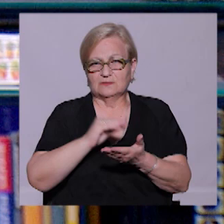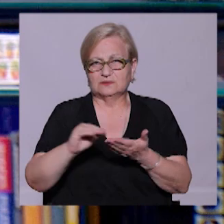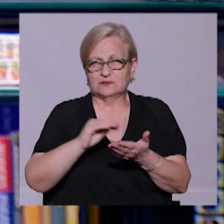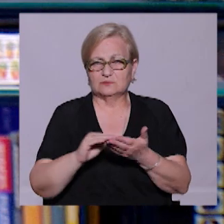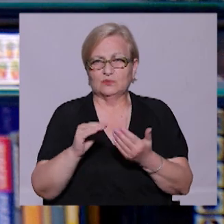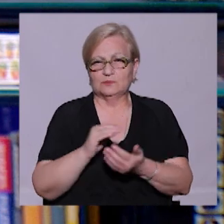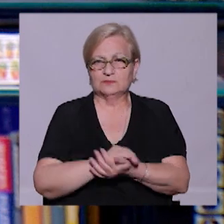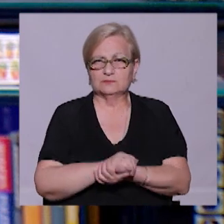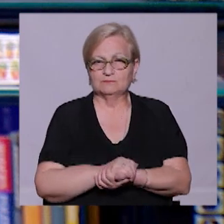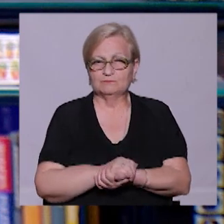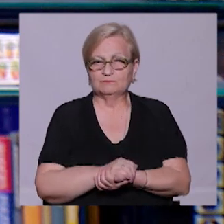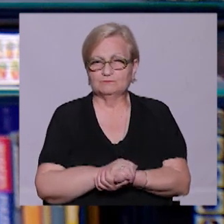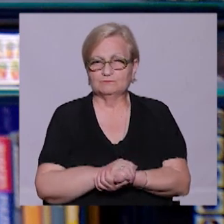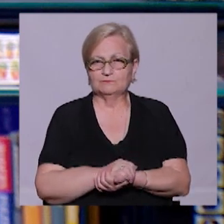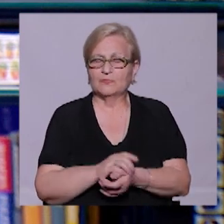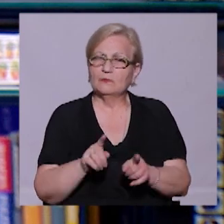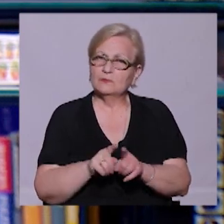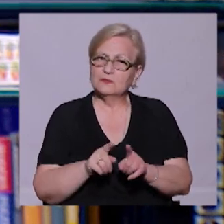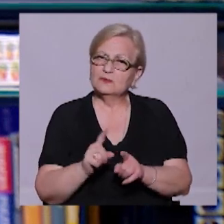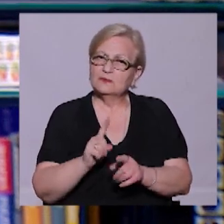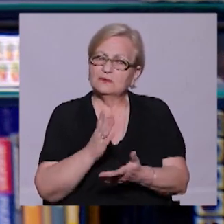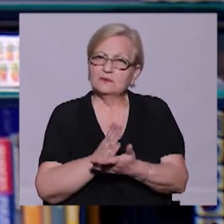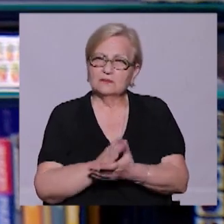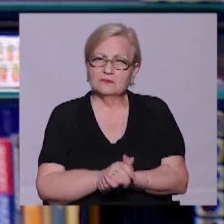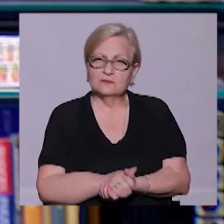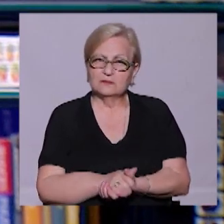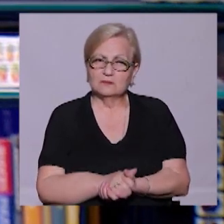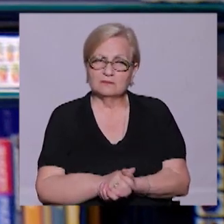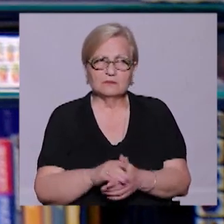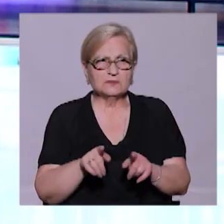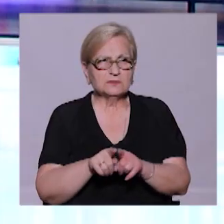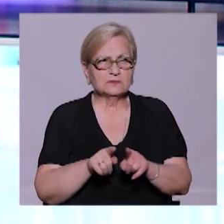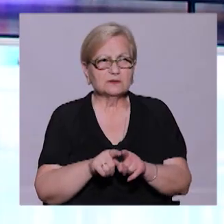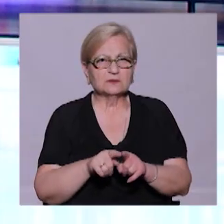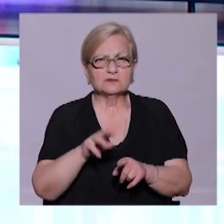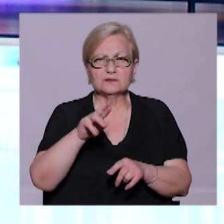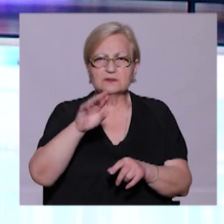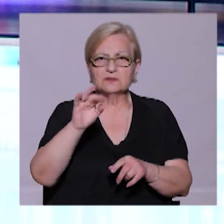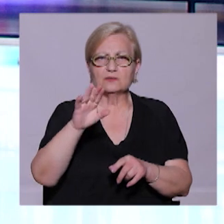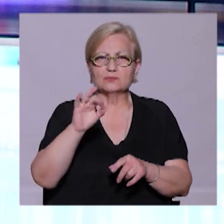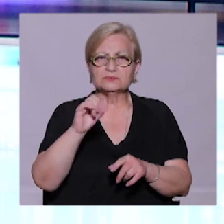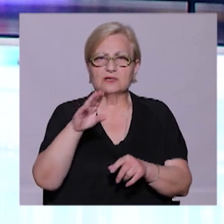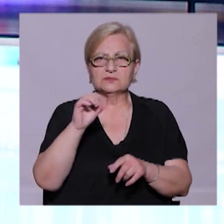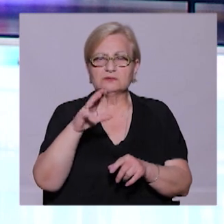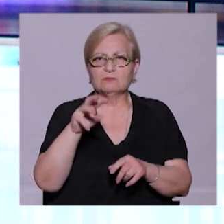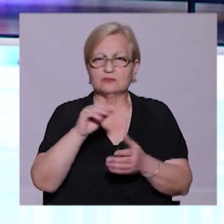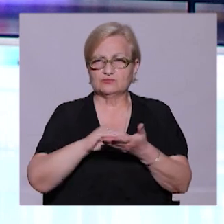გამსახურდიას. მაინც რა არის ისეთი დიდოსტატის მარჯვენაში,